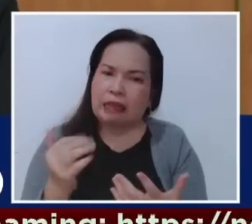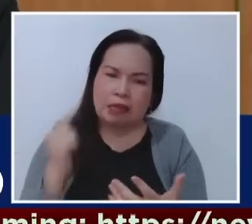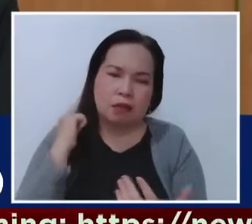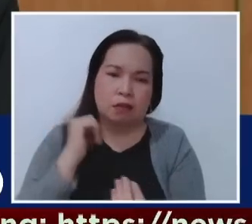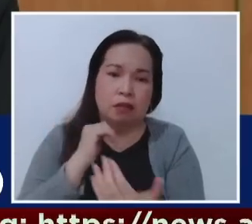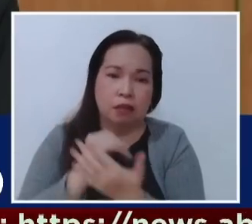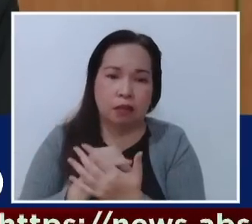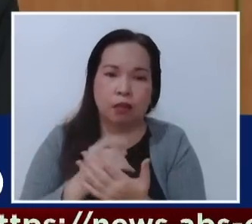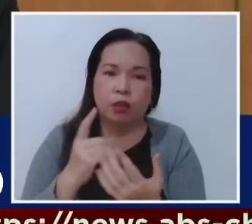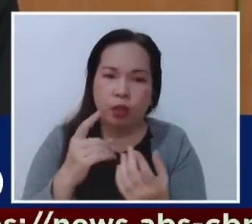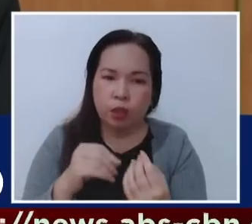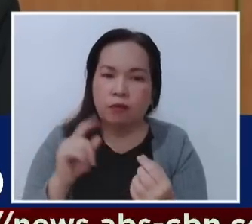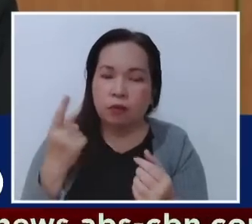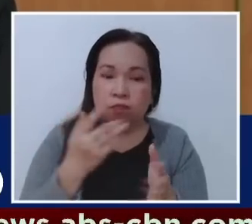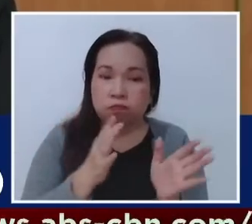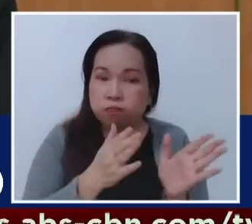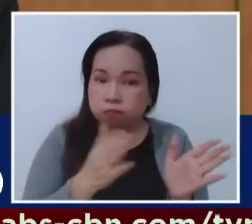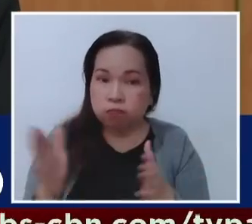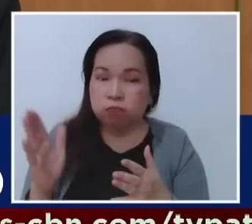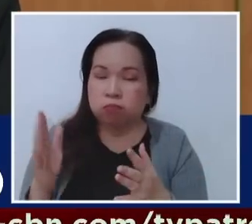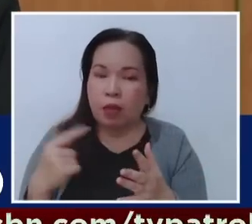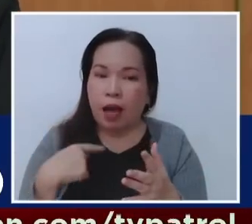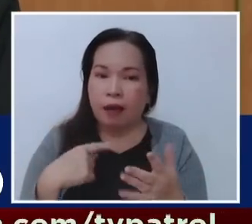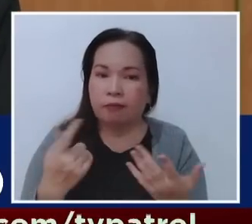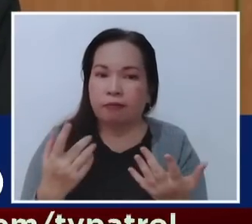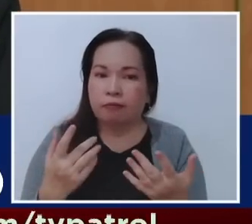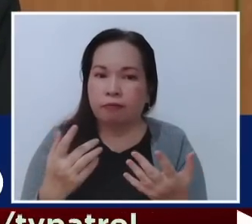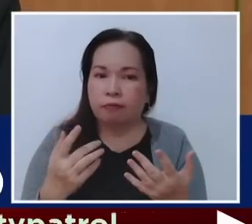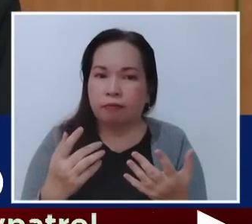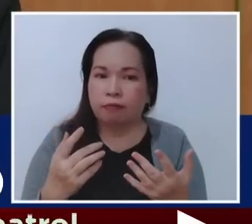orderly planned cancellations na